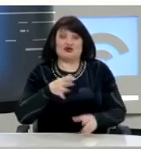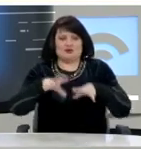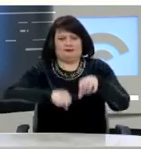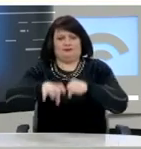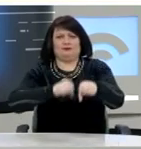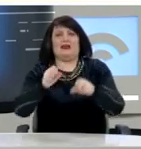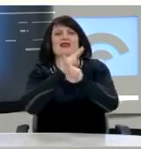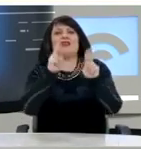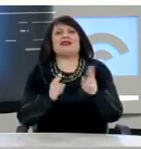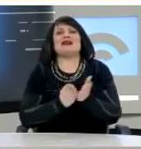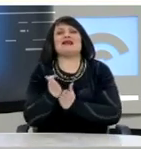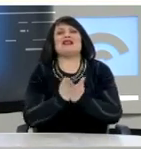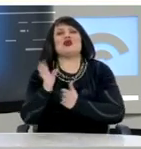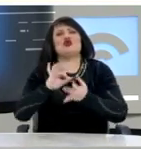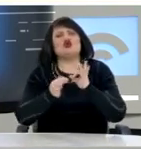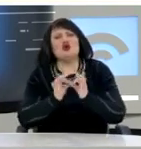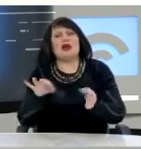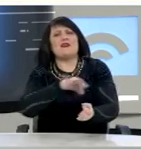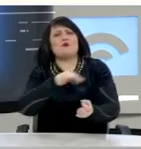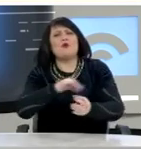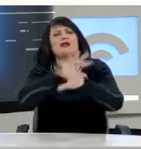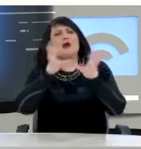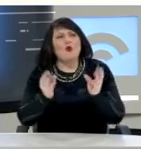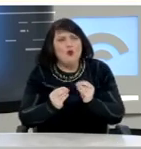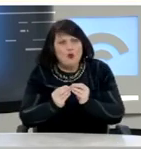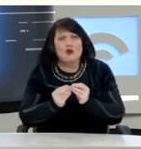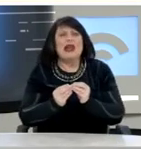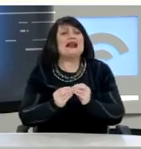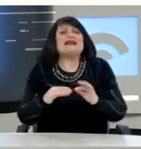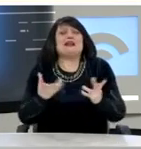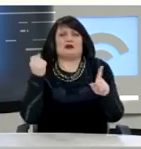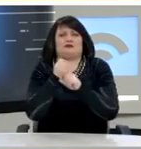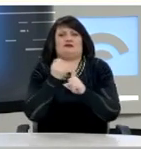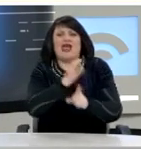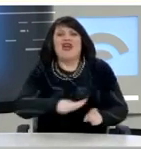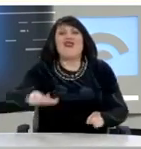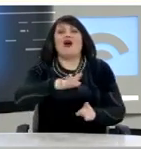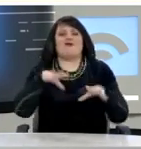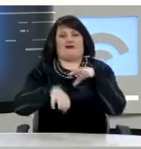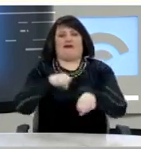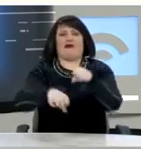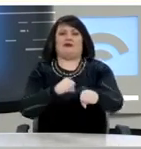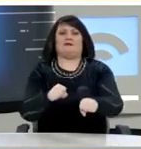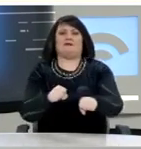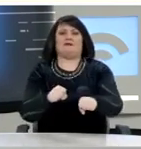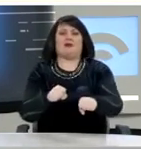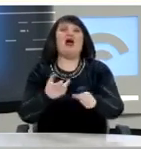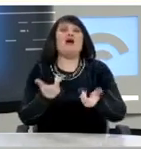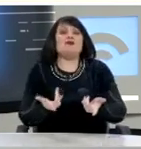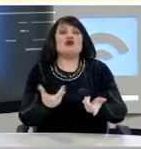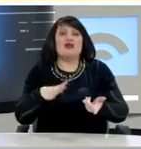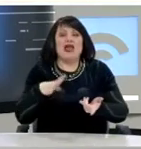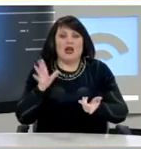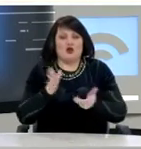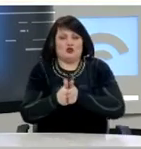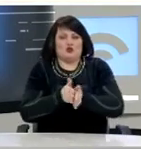Ο πυρήνας του αλυτρωτισμού στο διεθνές δίκαιο, στη διεθνή ιστορία, στη διεθνή διπλωματική ιστορία, είναι η διεκδίκηση εδαφών. Ο πυρήνας του αλυτρωτισμού δεν τη λέει ο ένας